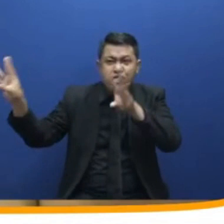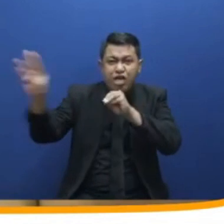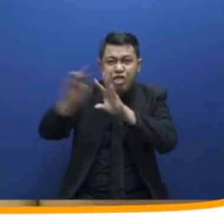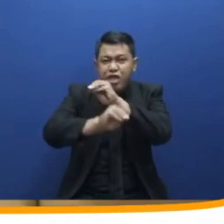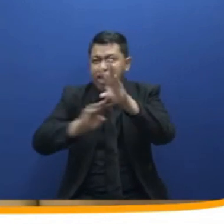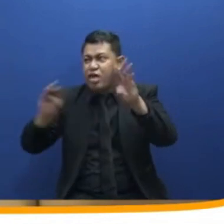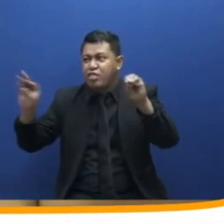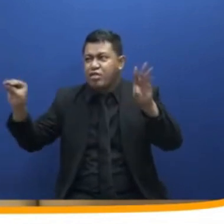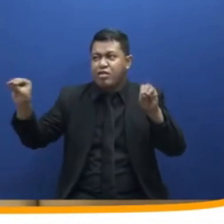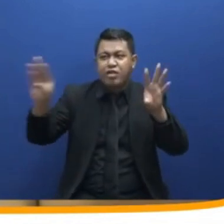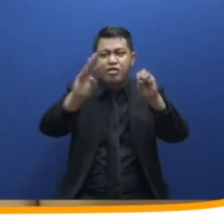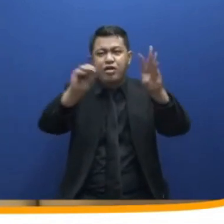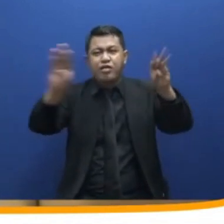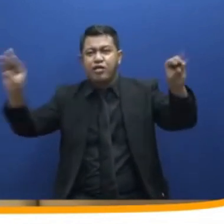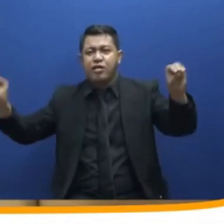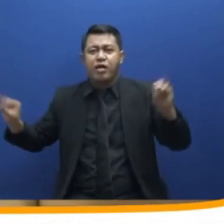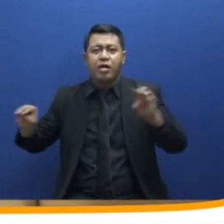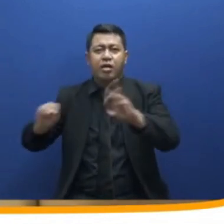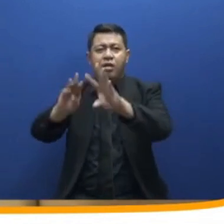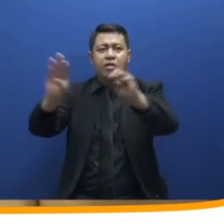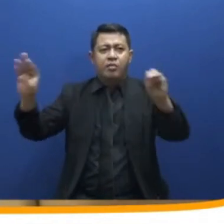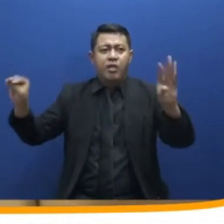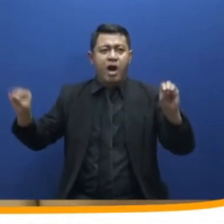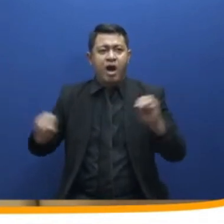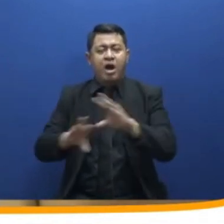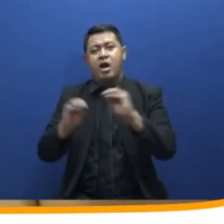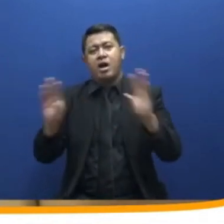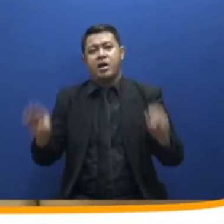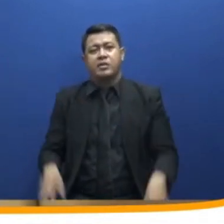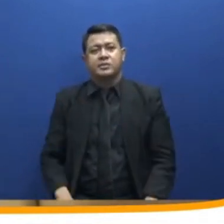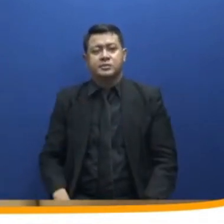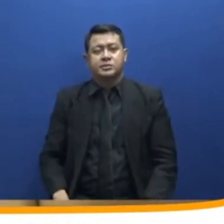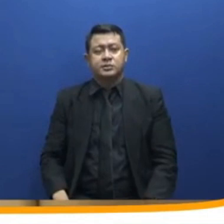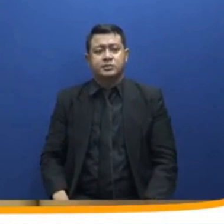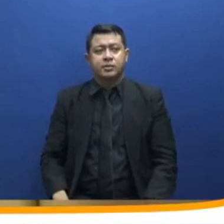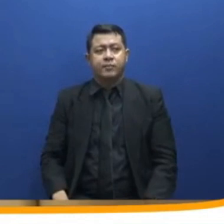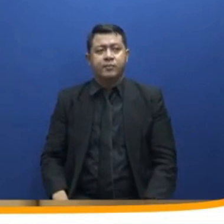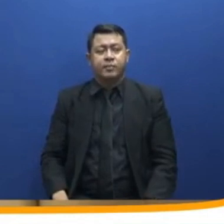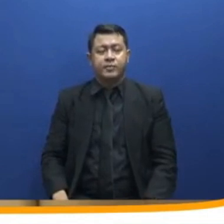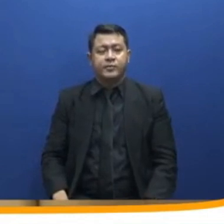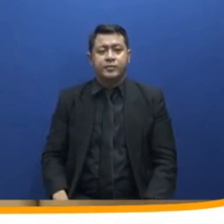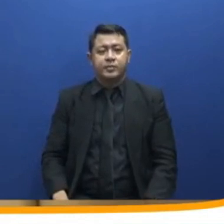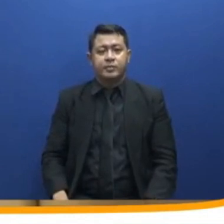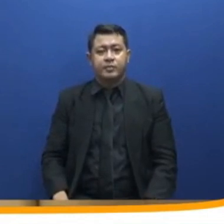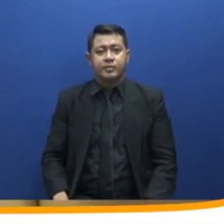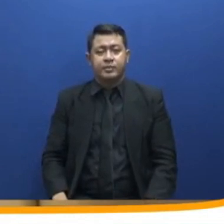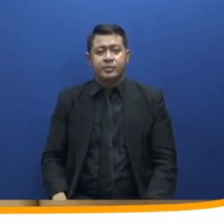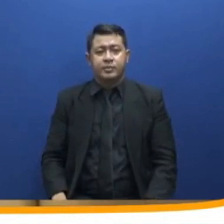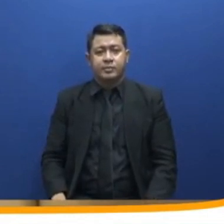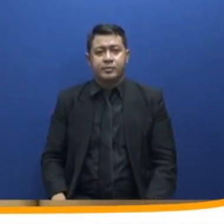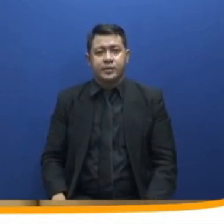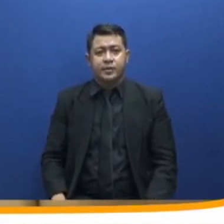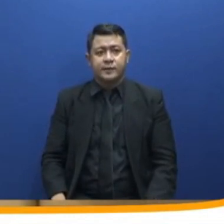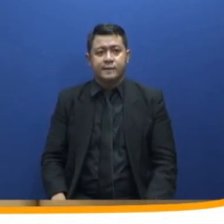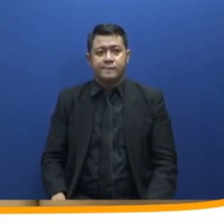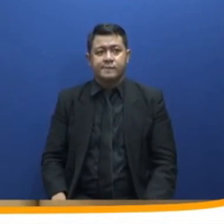ingat jalan untuk mewartakan kabar sukacita Yesus tidak ada